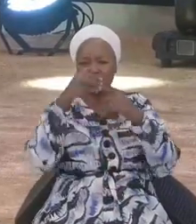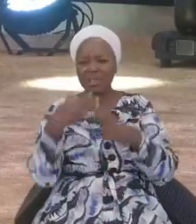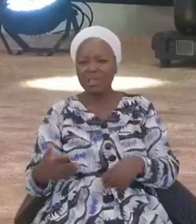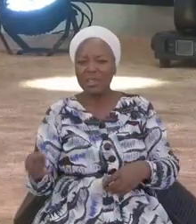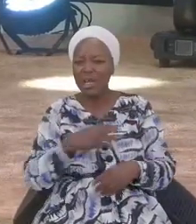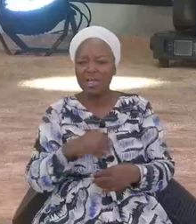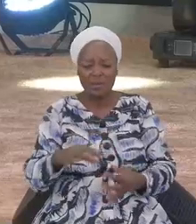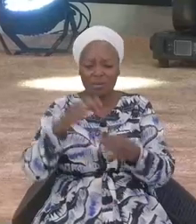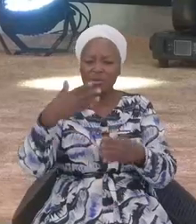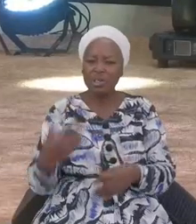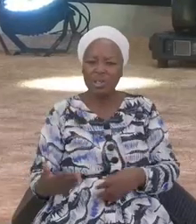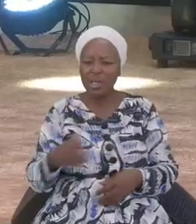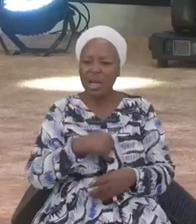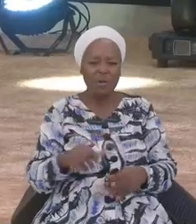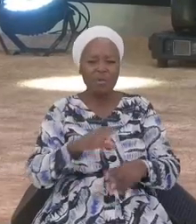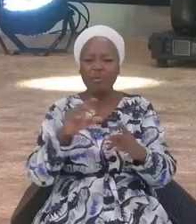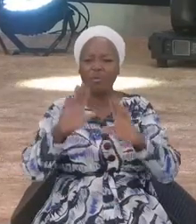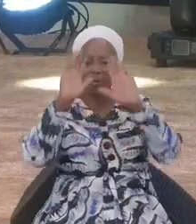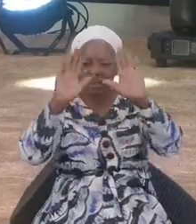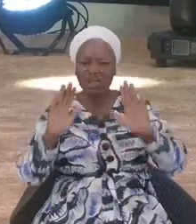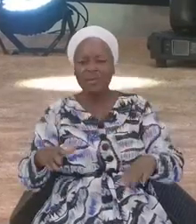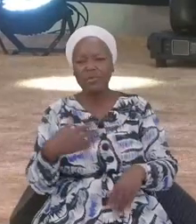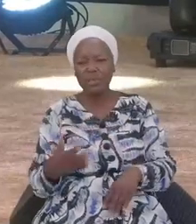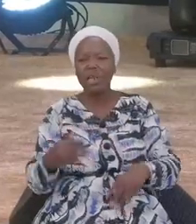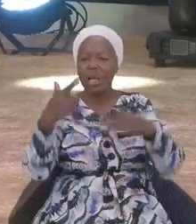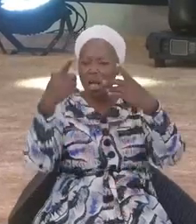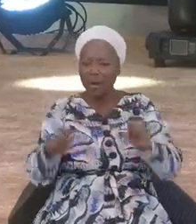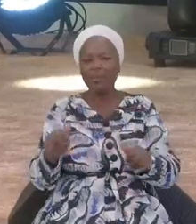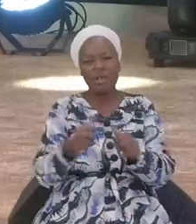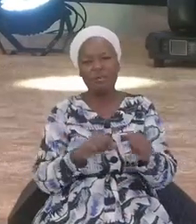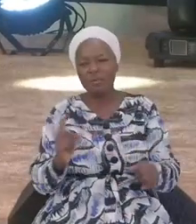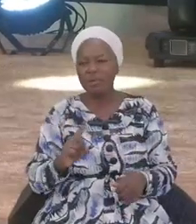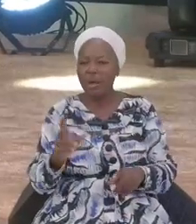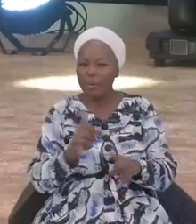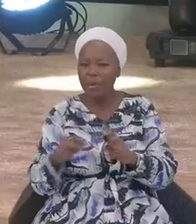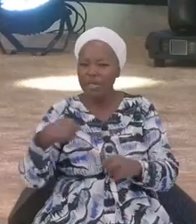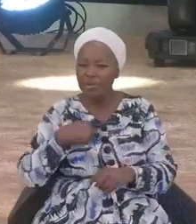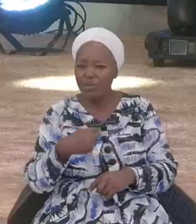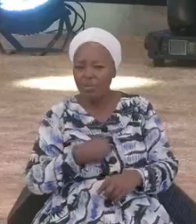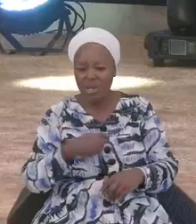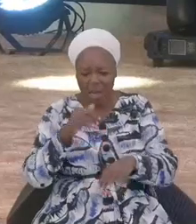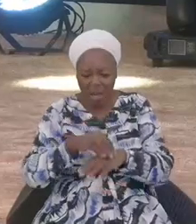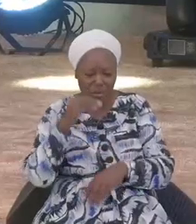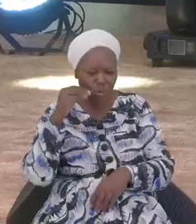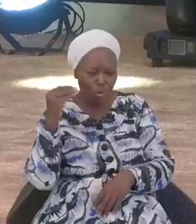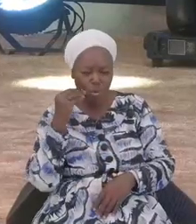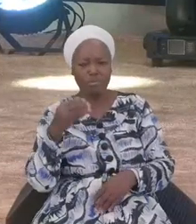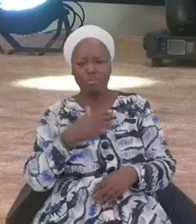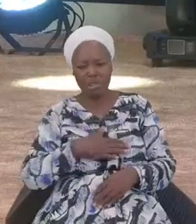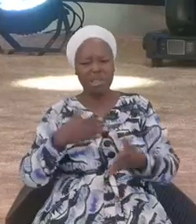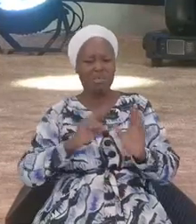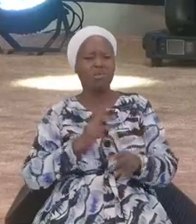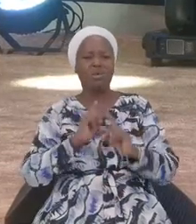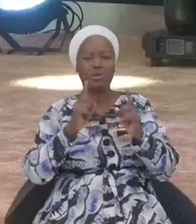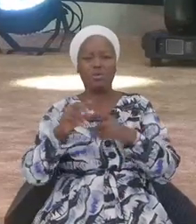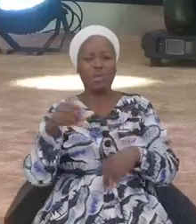choses spirituelles, des choses surnaturelles se produisent. Mais nous, qui sommes à la maison, parlons entre nous